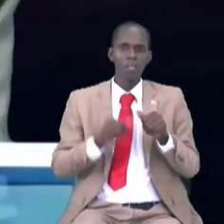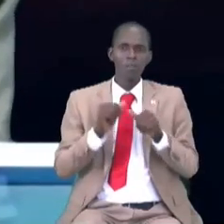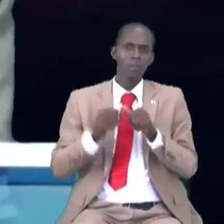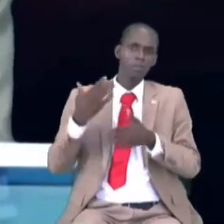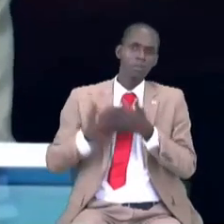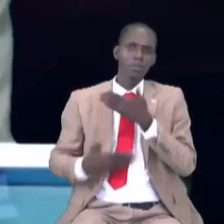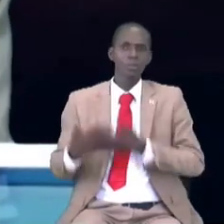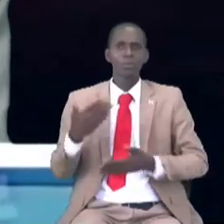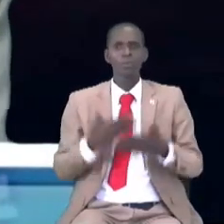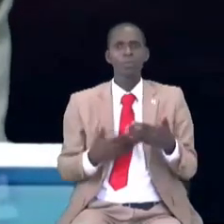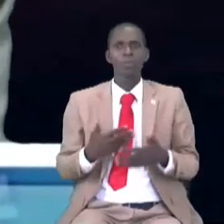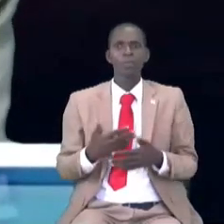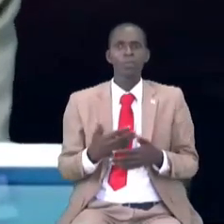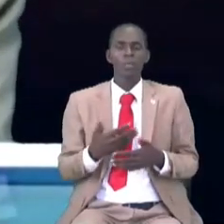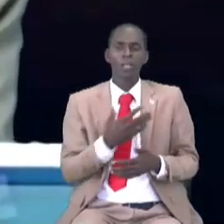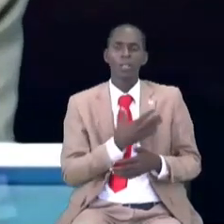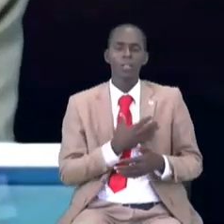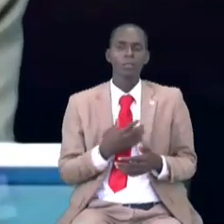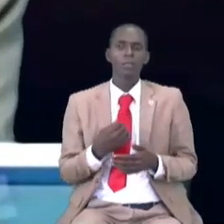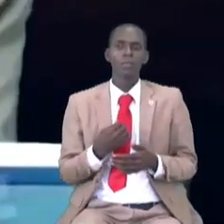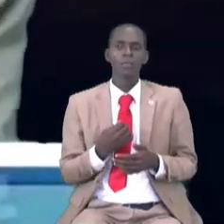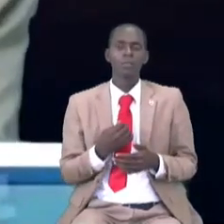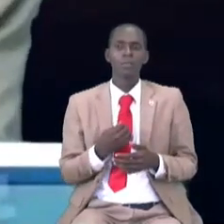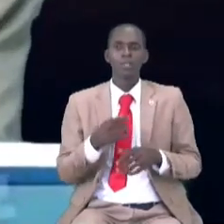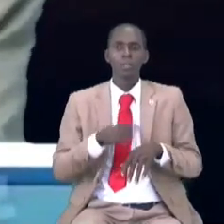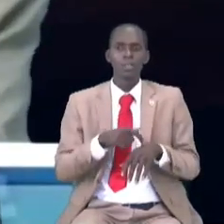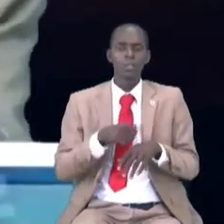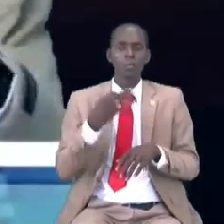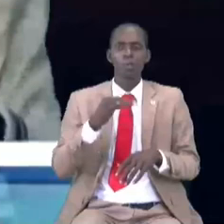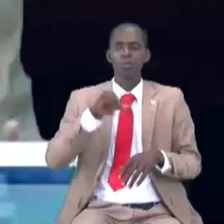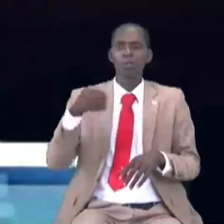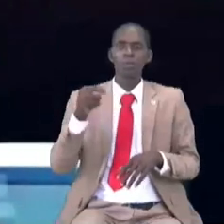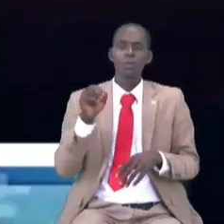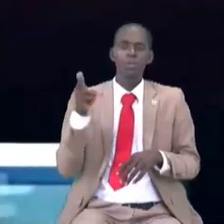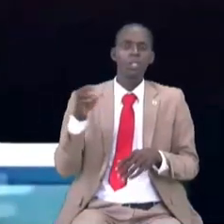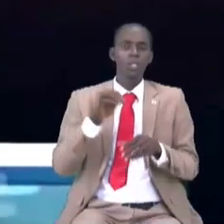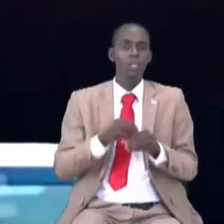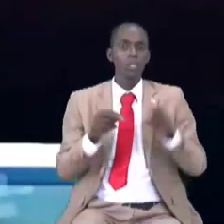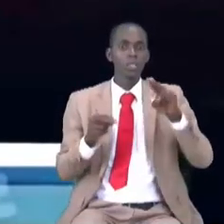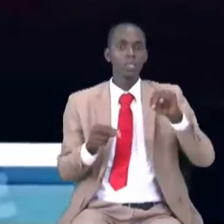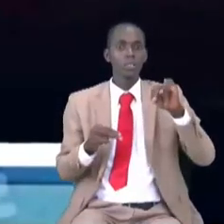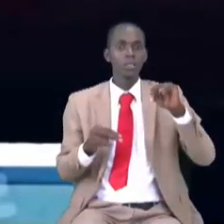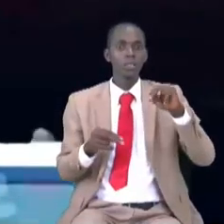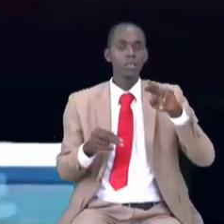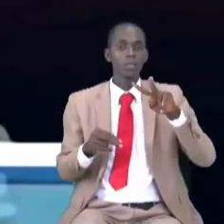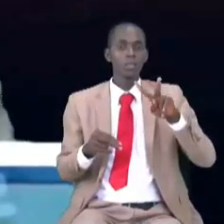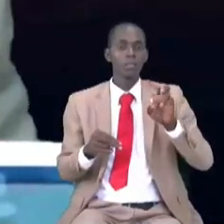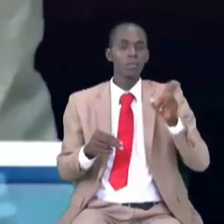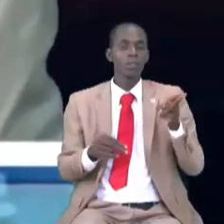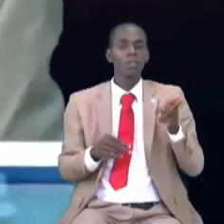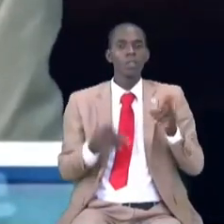Au temps de Jonas à Ninive, les gens avaient reçu la miséricorde aussi pécheurs qu'ils